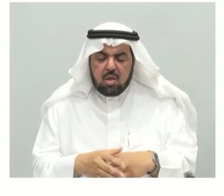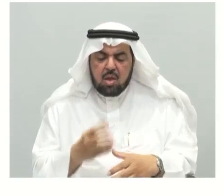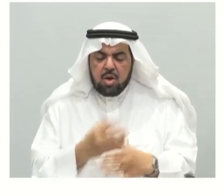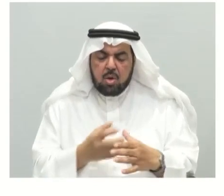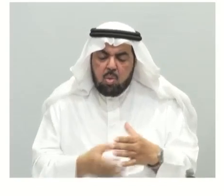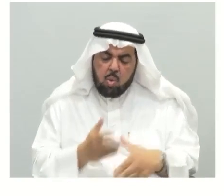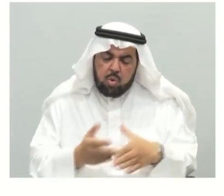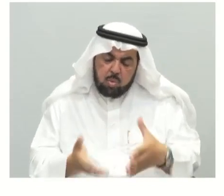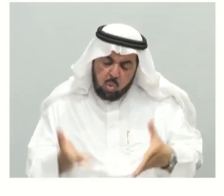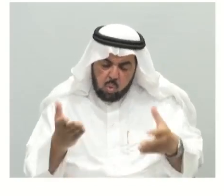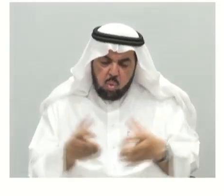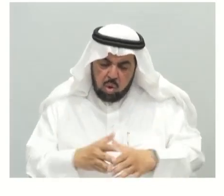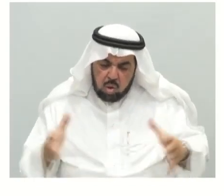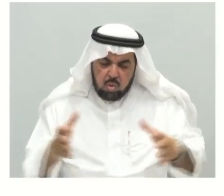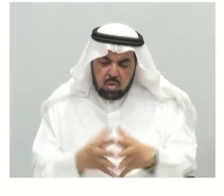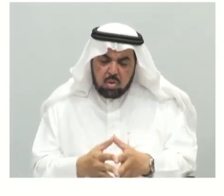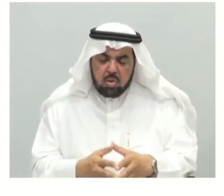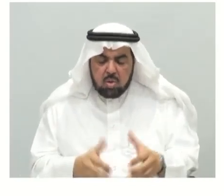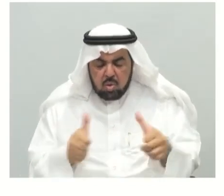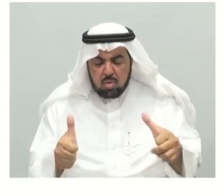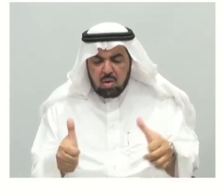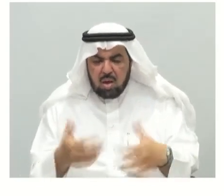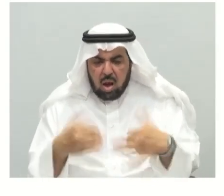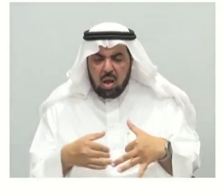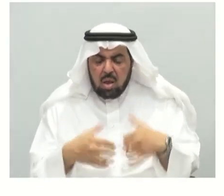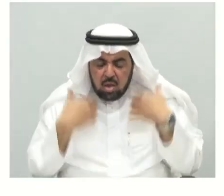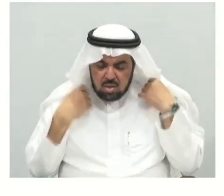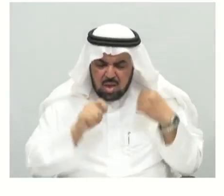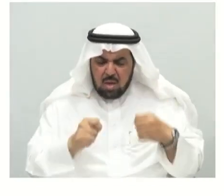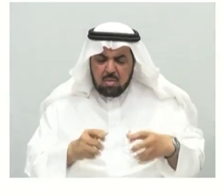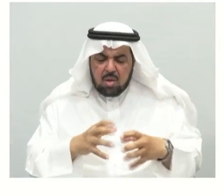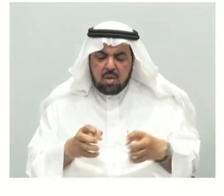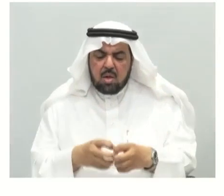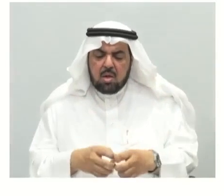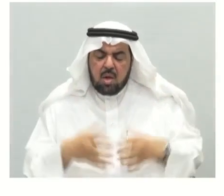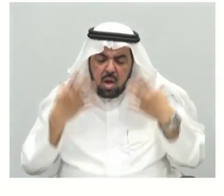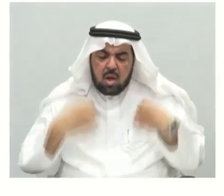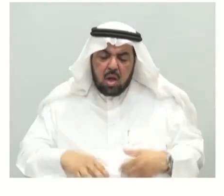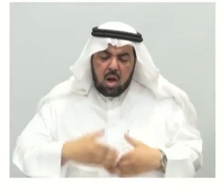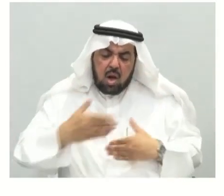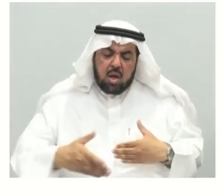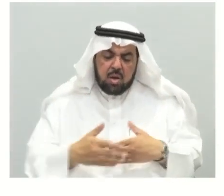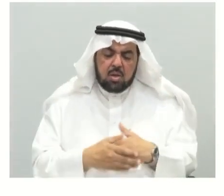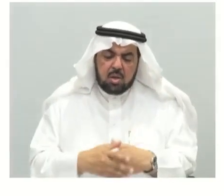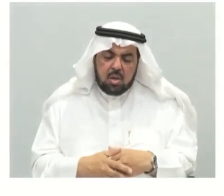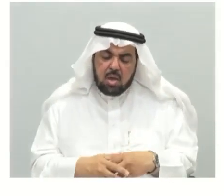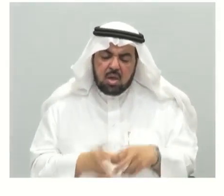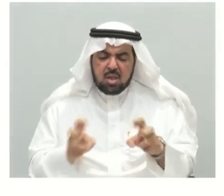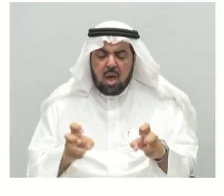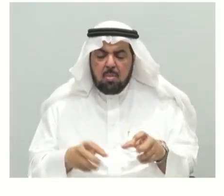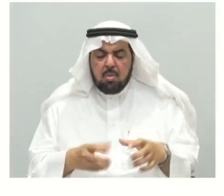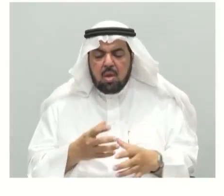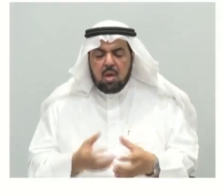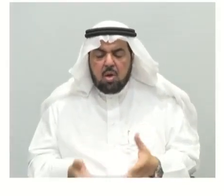والتوسع عندما تكون غير قادره على الانسلاخ لان الهيكل الخارجي لديها يعيق عمليه